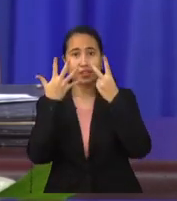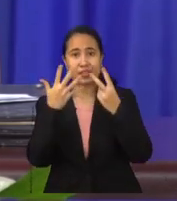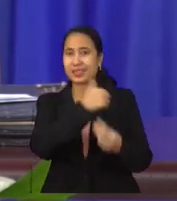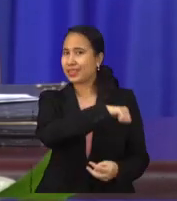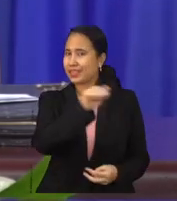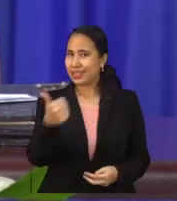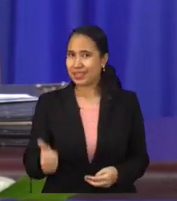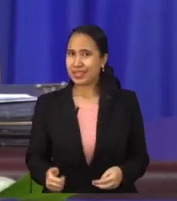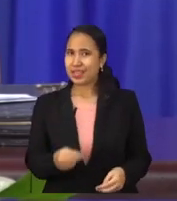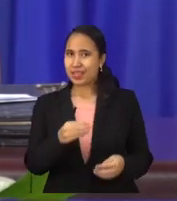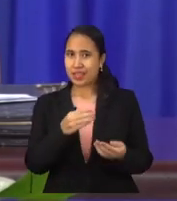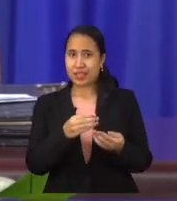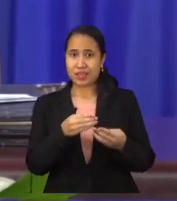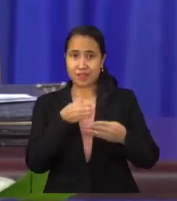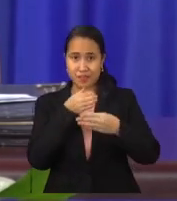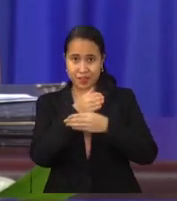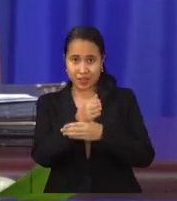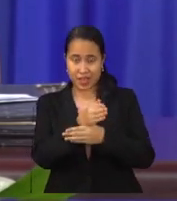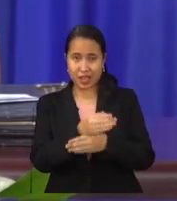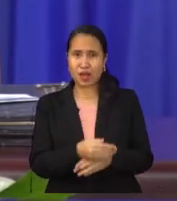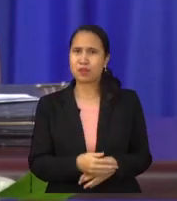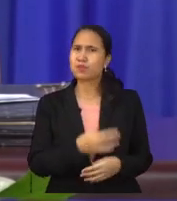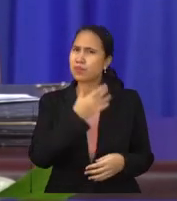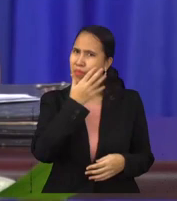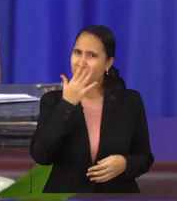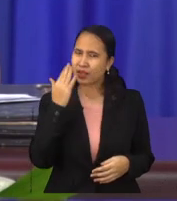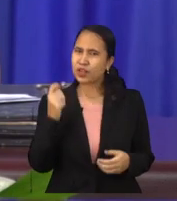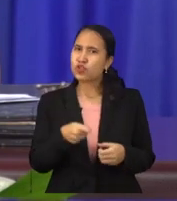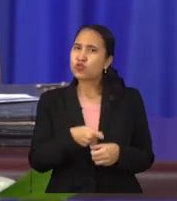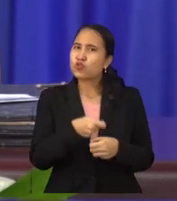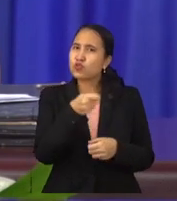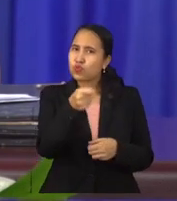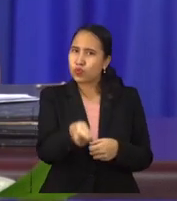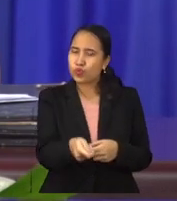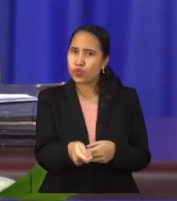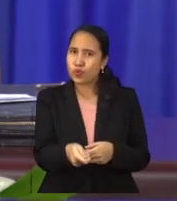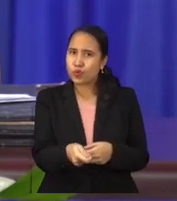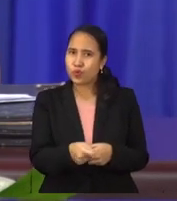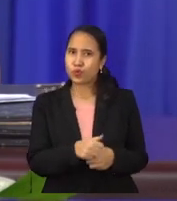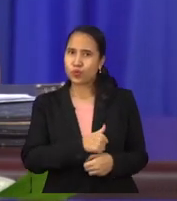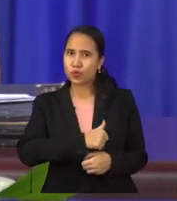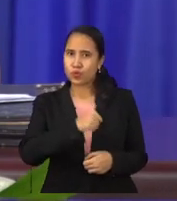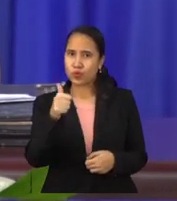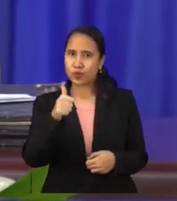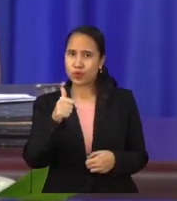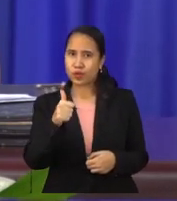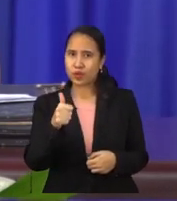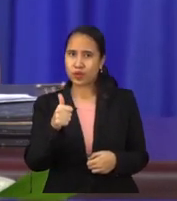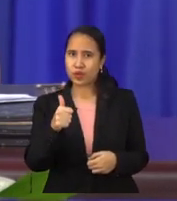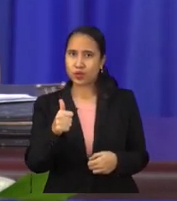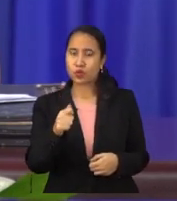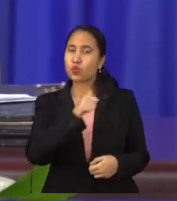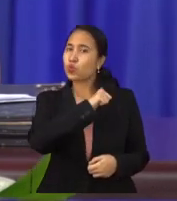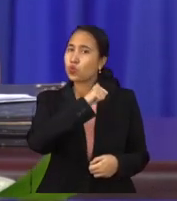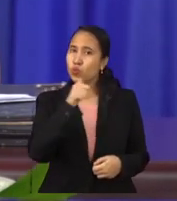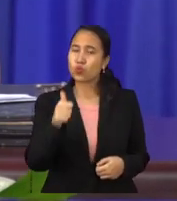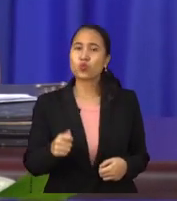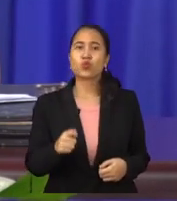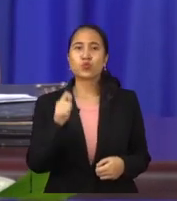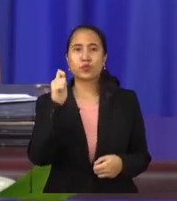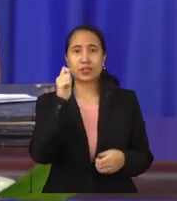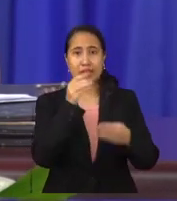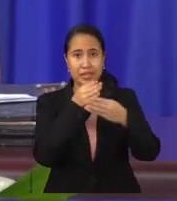op eenvoudige en onmiddellijke toegang op elke andere effectieve toegang tot een bevoegd gerecht of rechtelijke